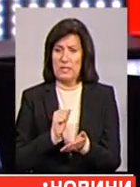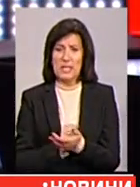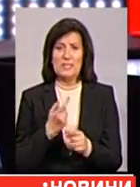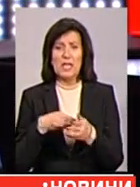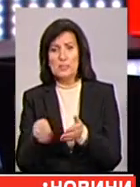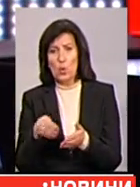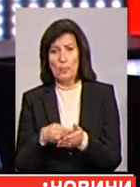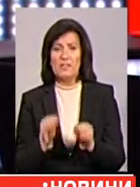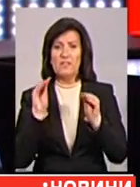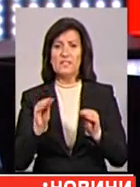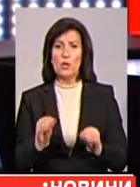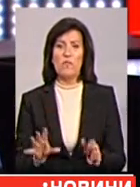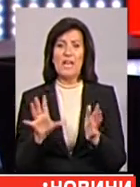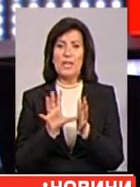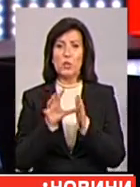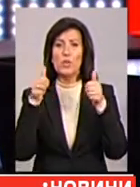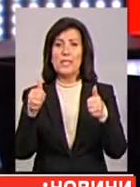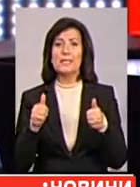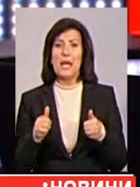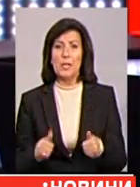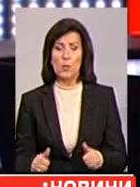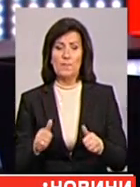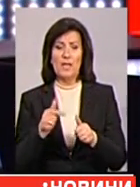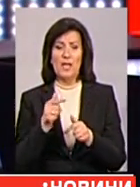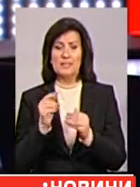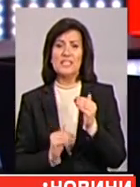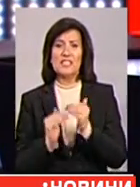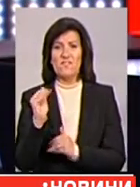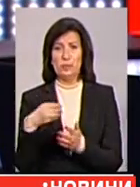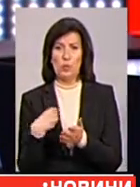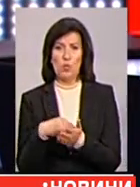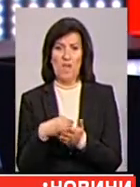щодо закупівлі та встановлення електронних табло і крісел за завищеною вартістю.